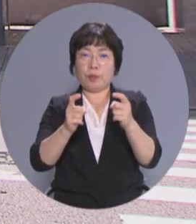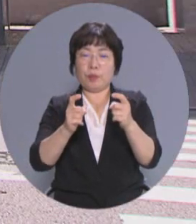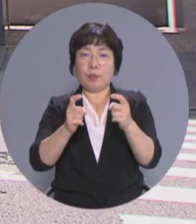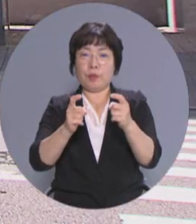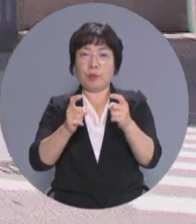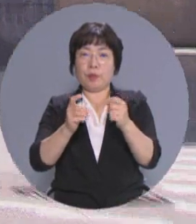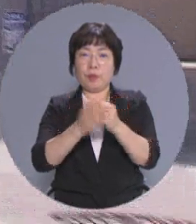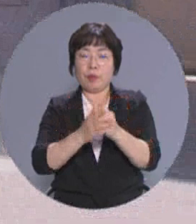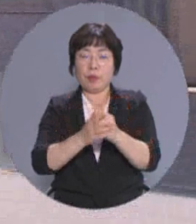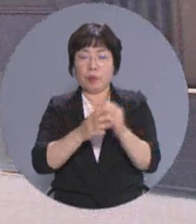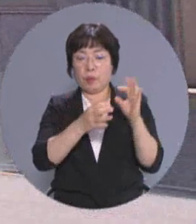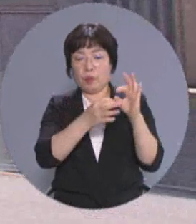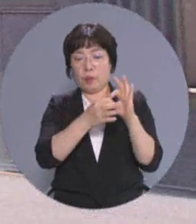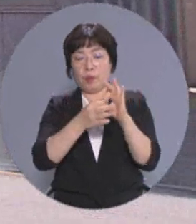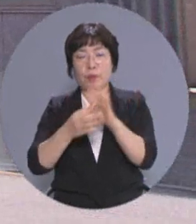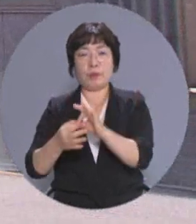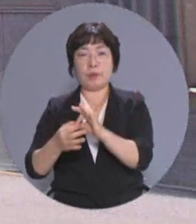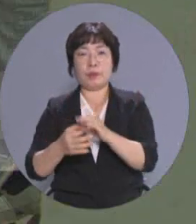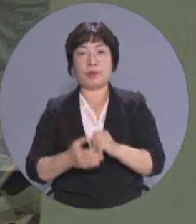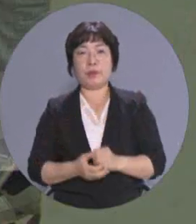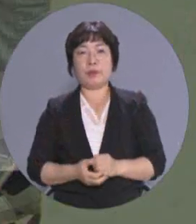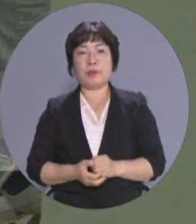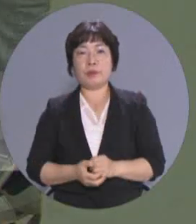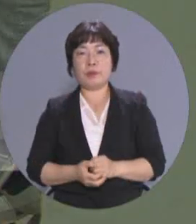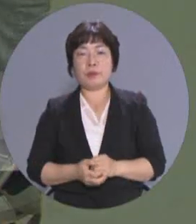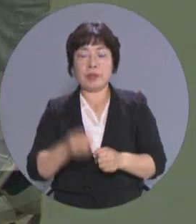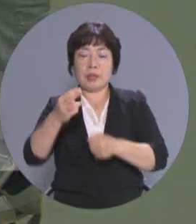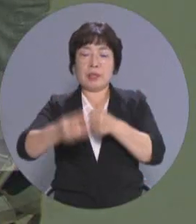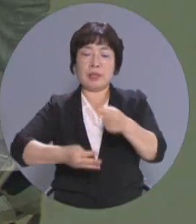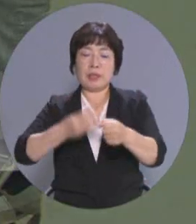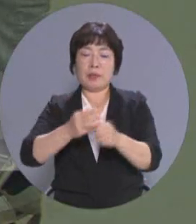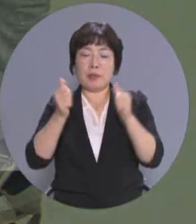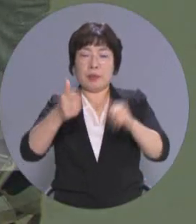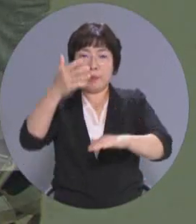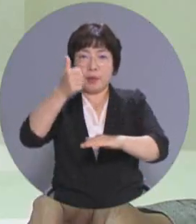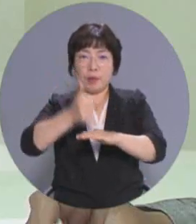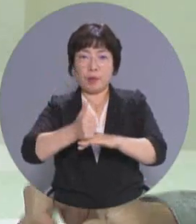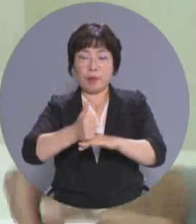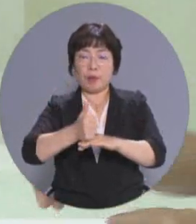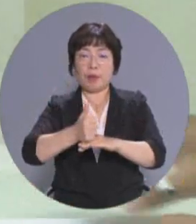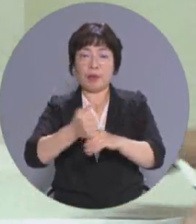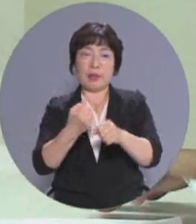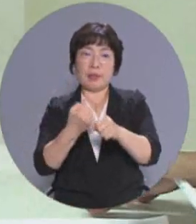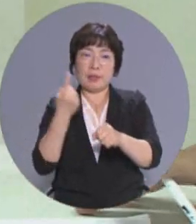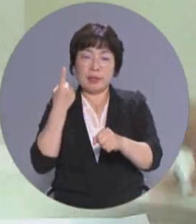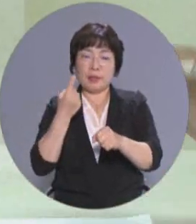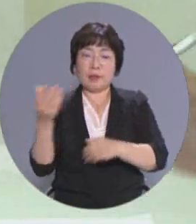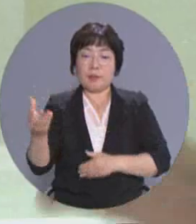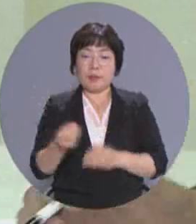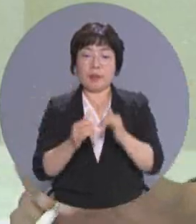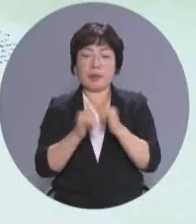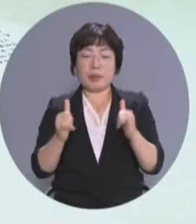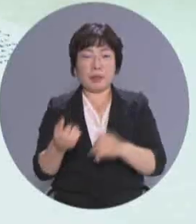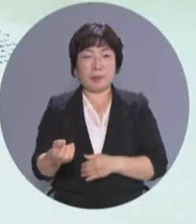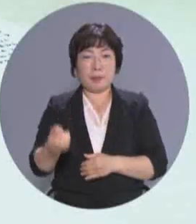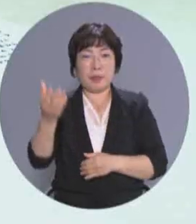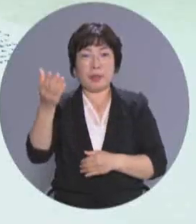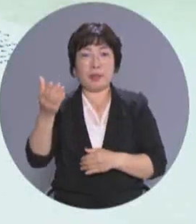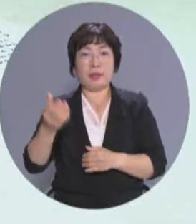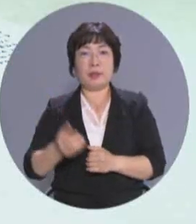다툼으로 진통을 겪었던 곳입니다. 3년간의 소송 끝에 법원은 지난해 임차인들의 손을